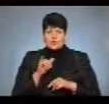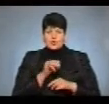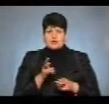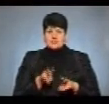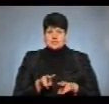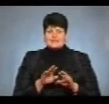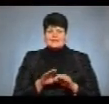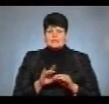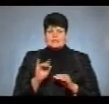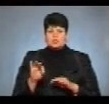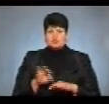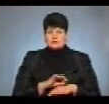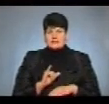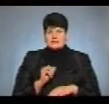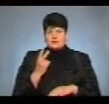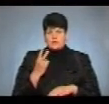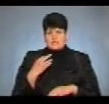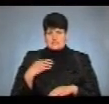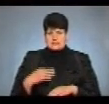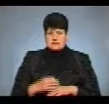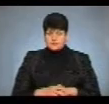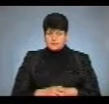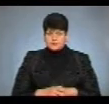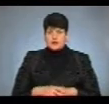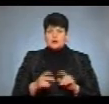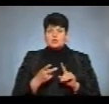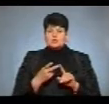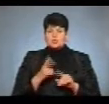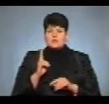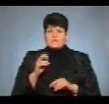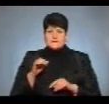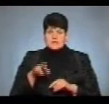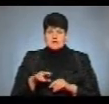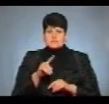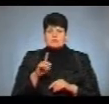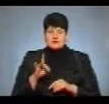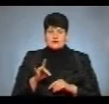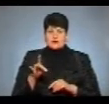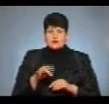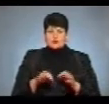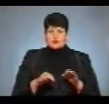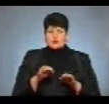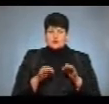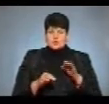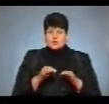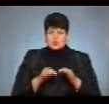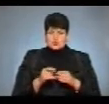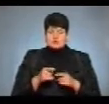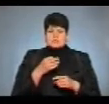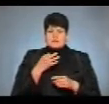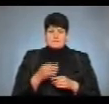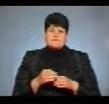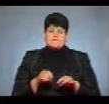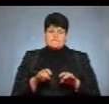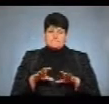та двоє синів. 2 квітня 2018 року Зборівський райсуд оголосив вирок організатору вбивства